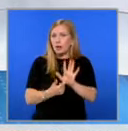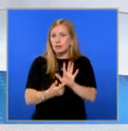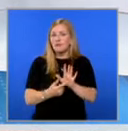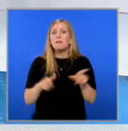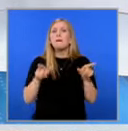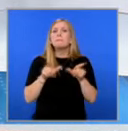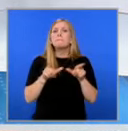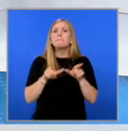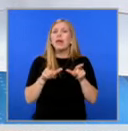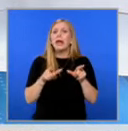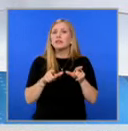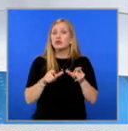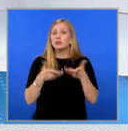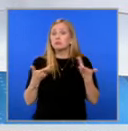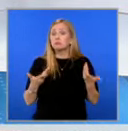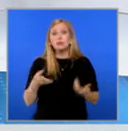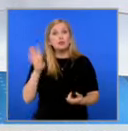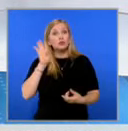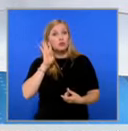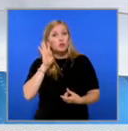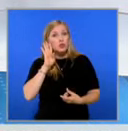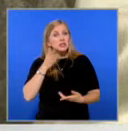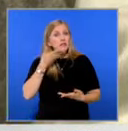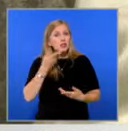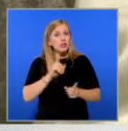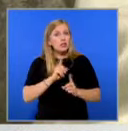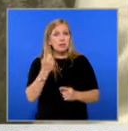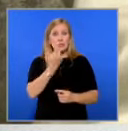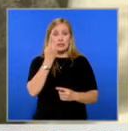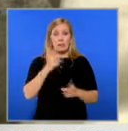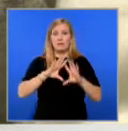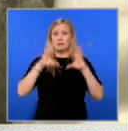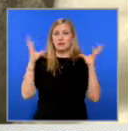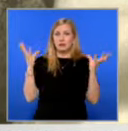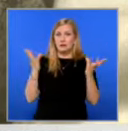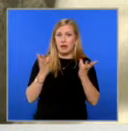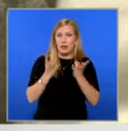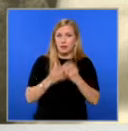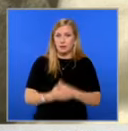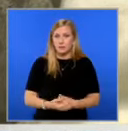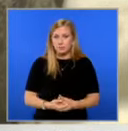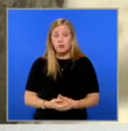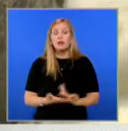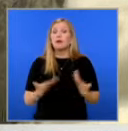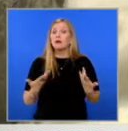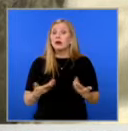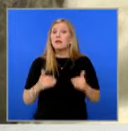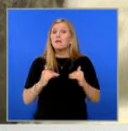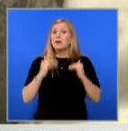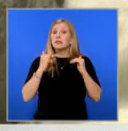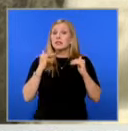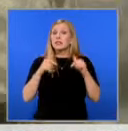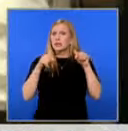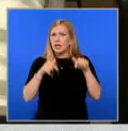свидетелски твърдения че не сме сами във вселената университетска лаборатория в мексико е определила че възрастта на